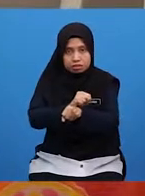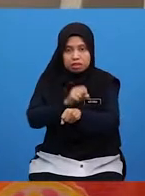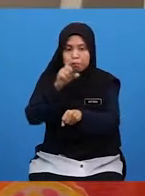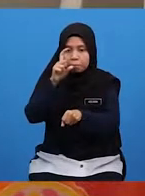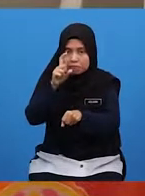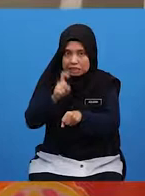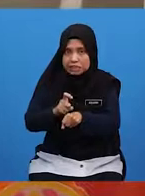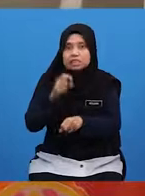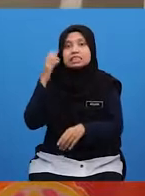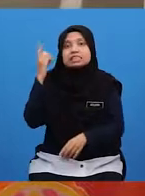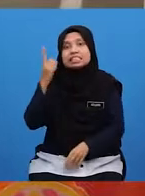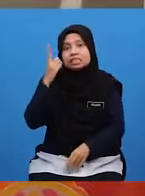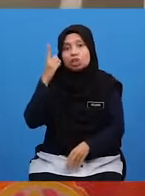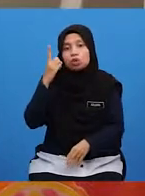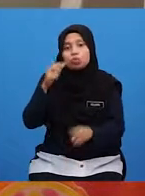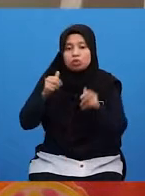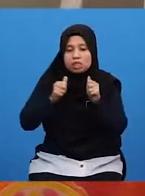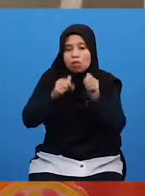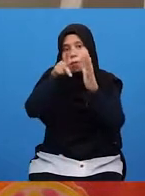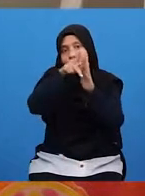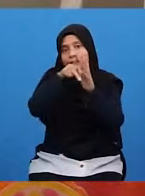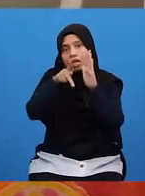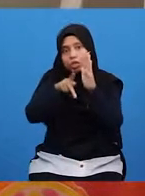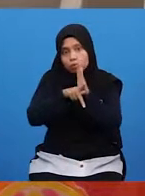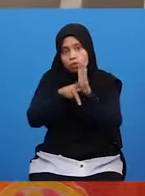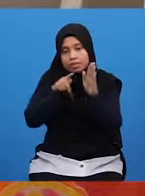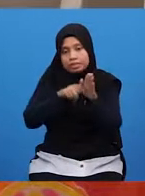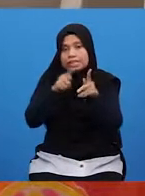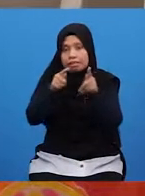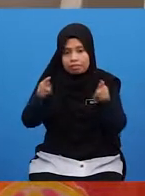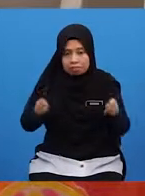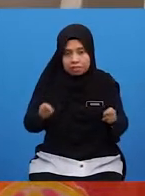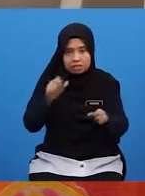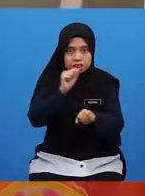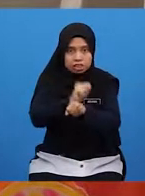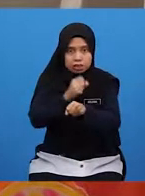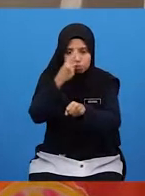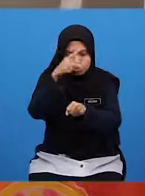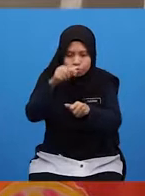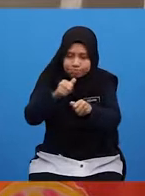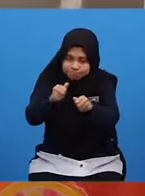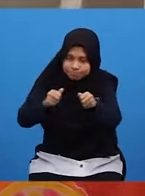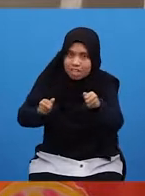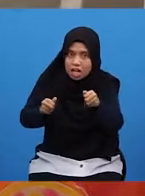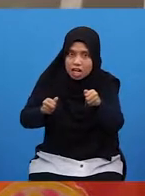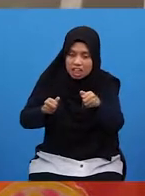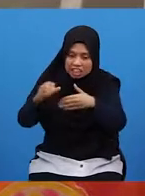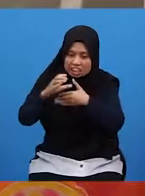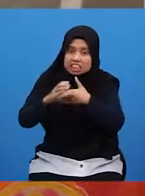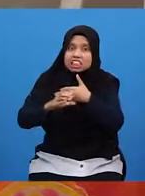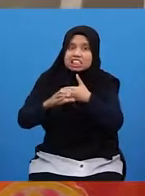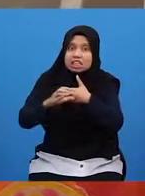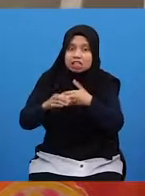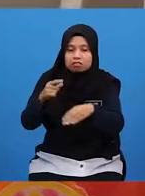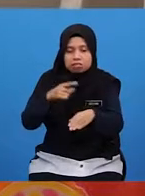haruslah sentiasa patuhi peraturan keselamatan di tempat kerja untuk mengelakkan sebarang kecederaan